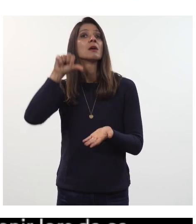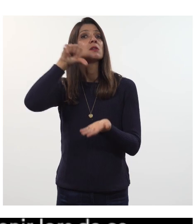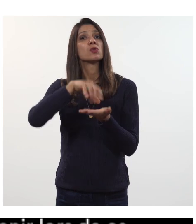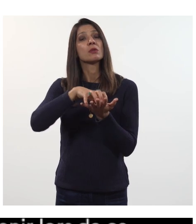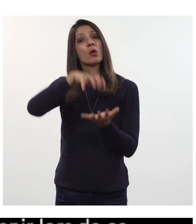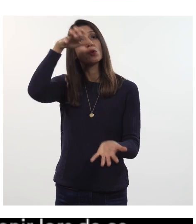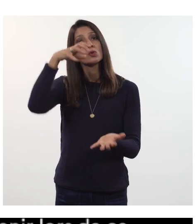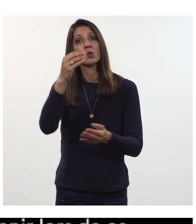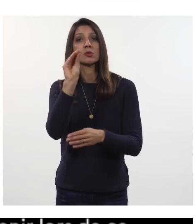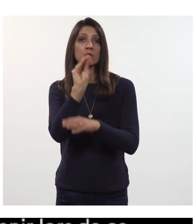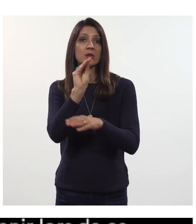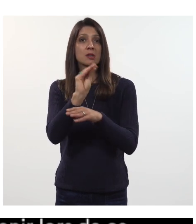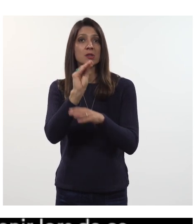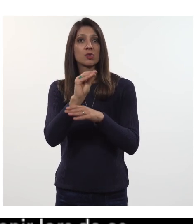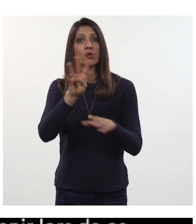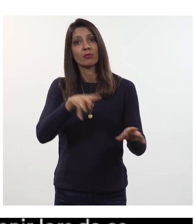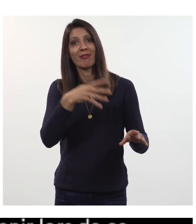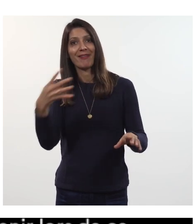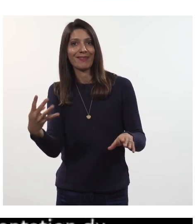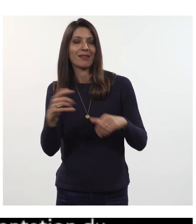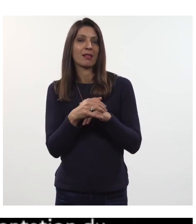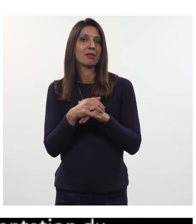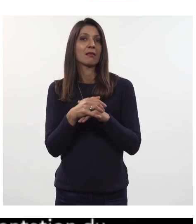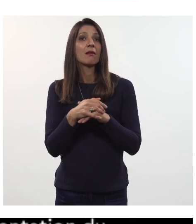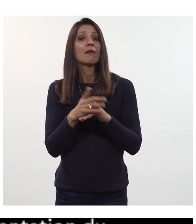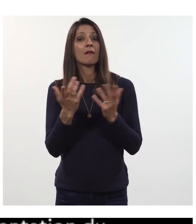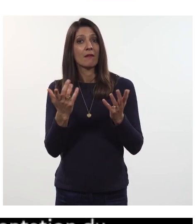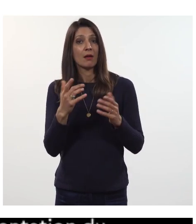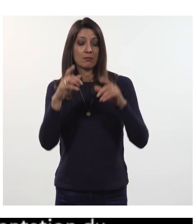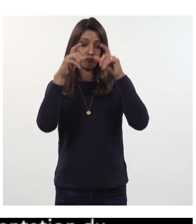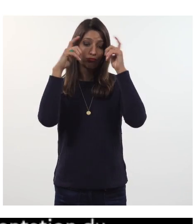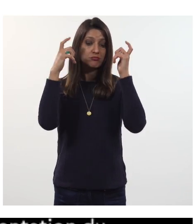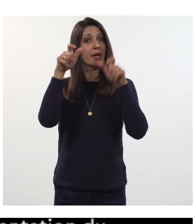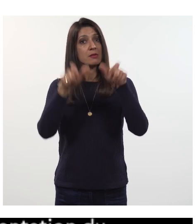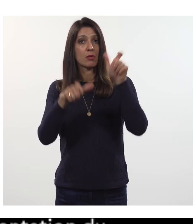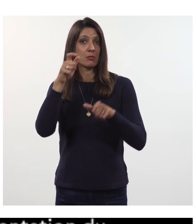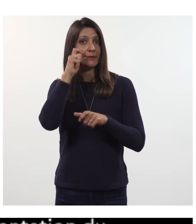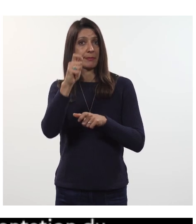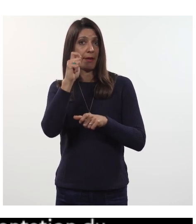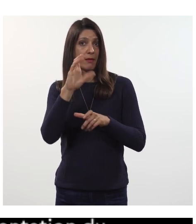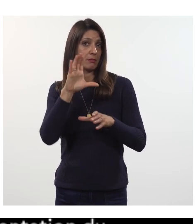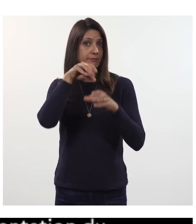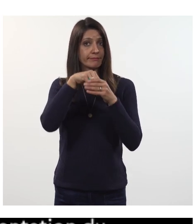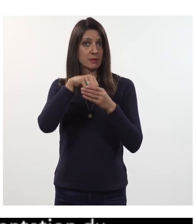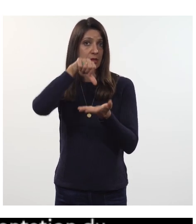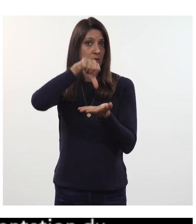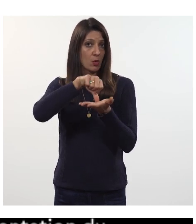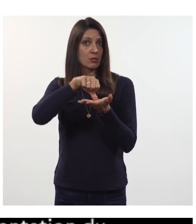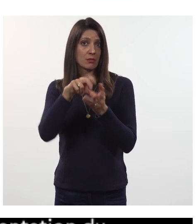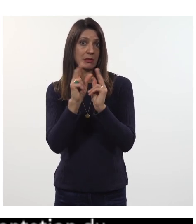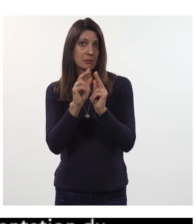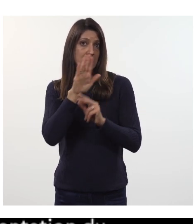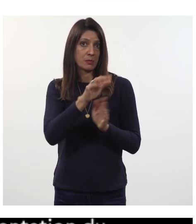qui est un dispositif donc, de l'ARS, et l'expertise qu'on a sur la dénutrition et sur le